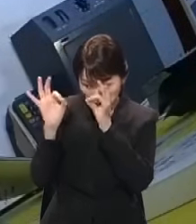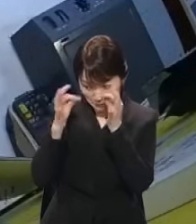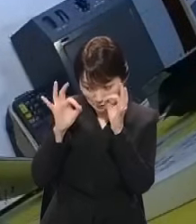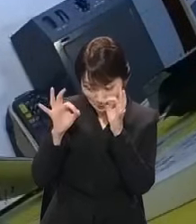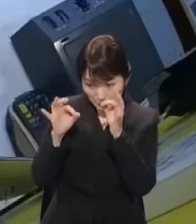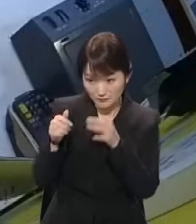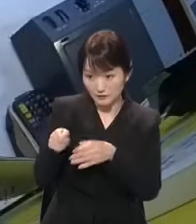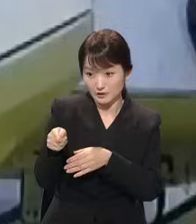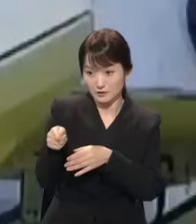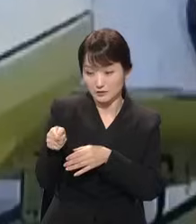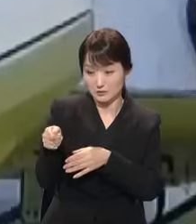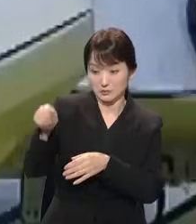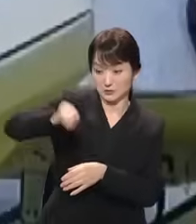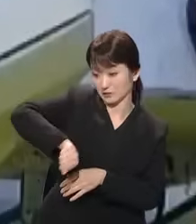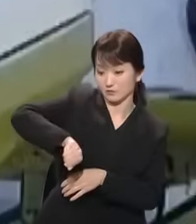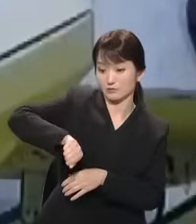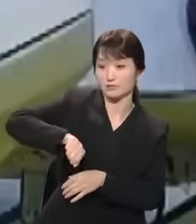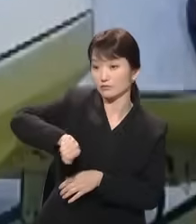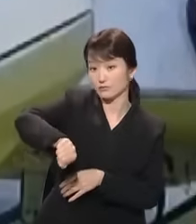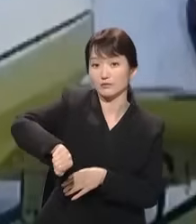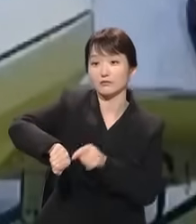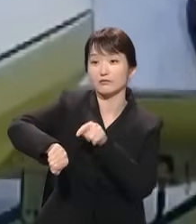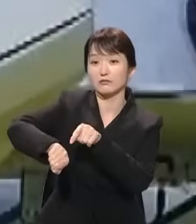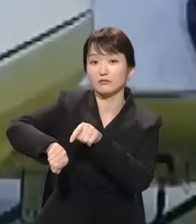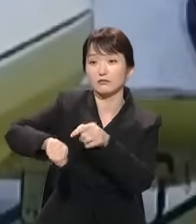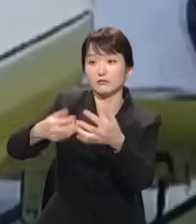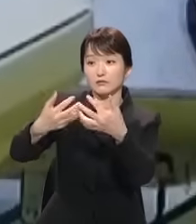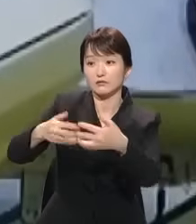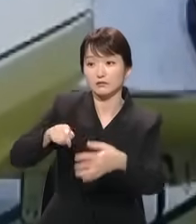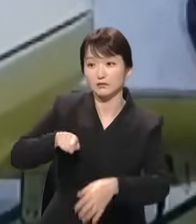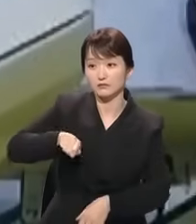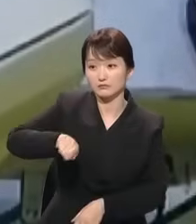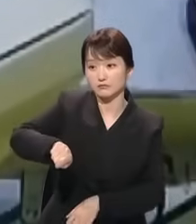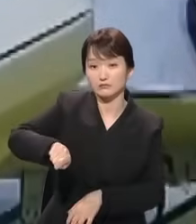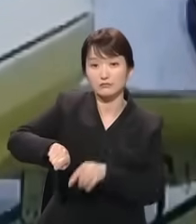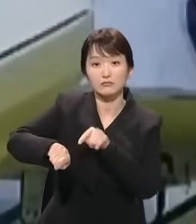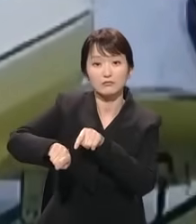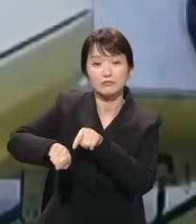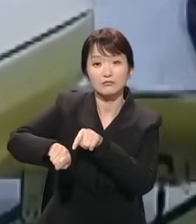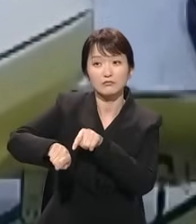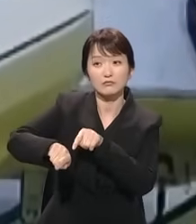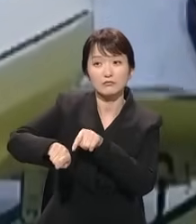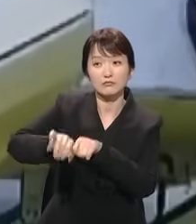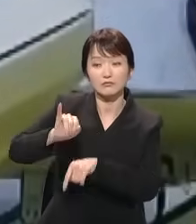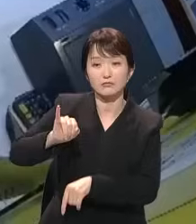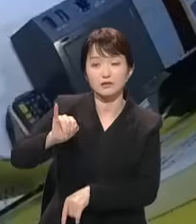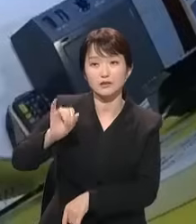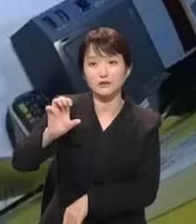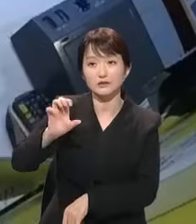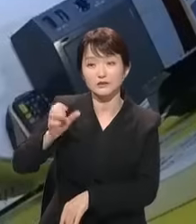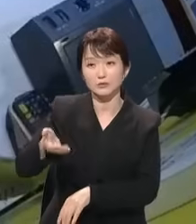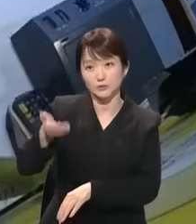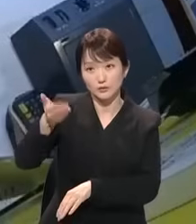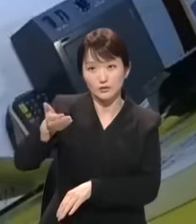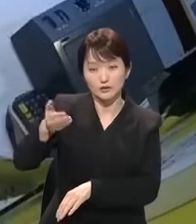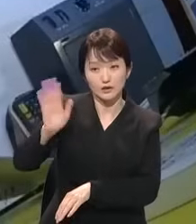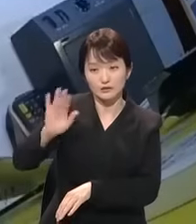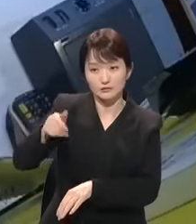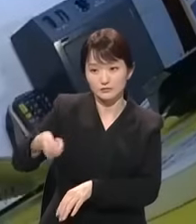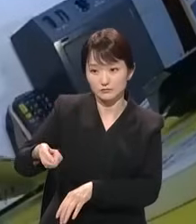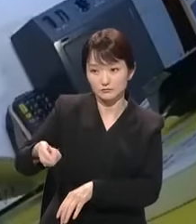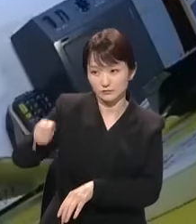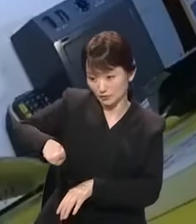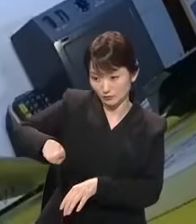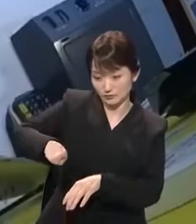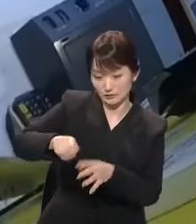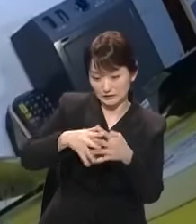카드를 뒤집어서 꽂아요. 어허, 뒤집어서 꽂았어, 지금. 자, ICTV 위로 가야 되는데. 자, 그러면서 지갑에서 영수증